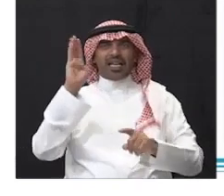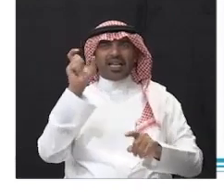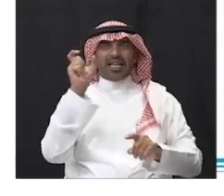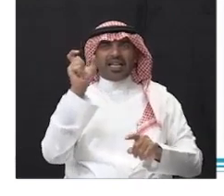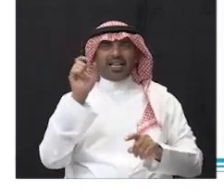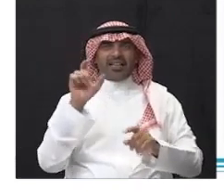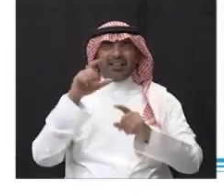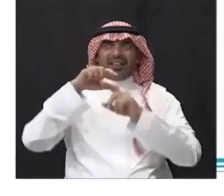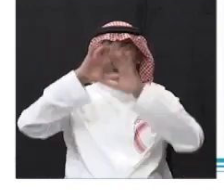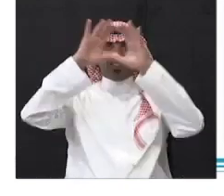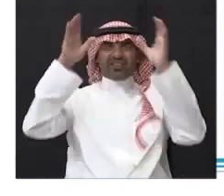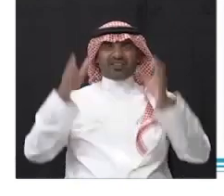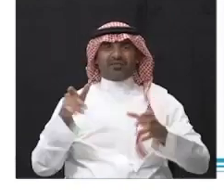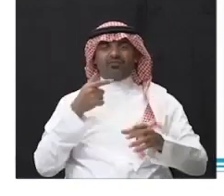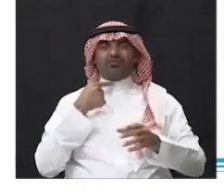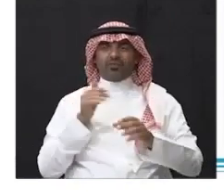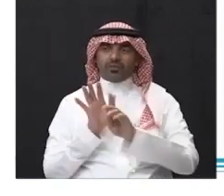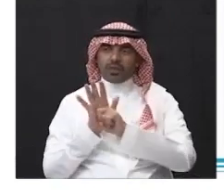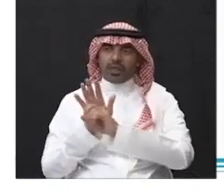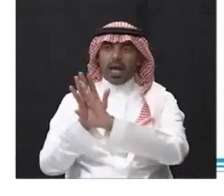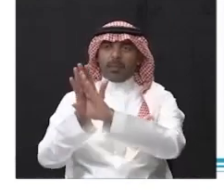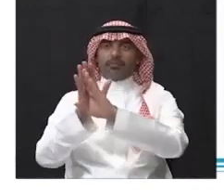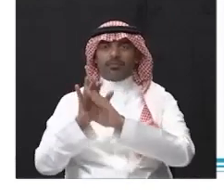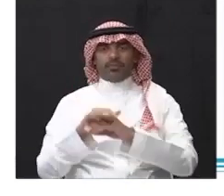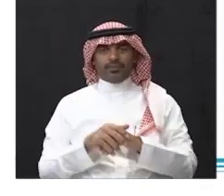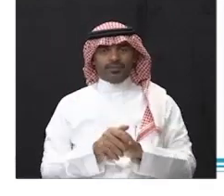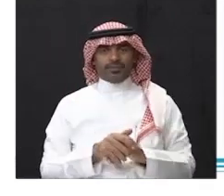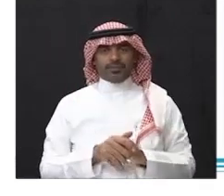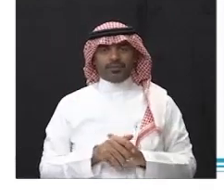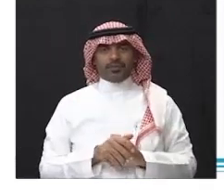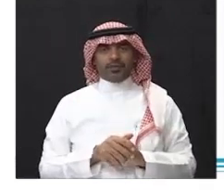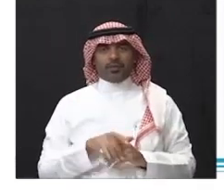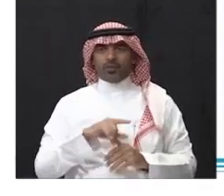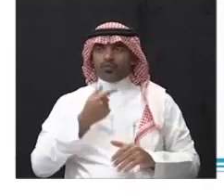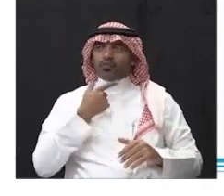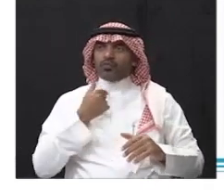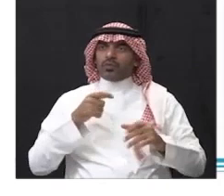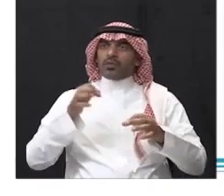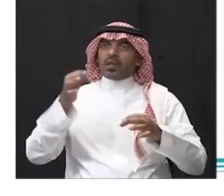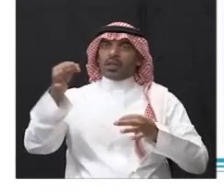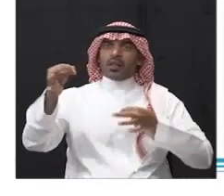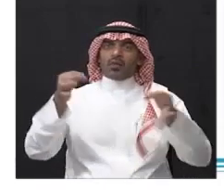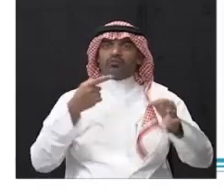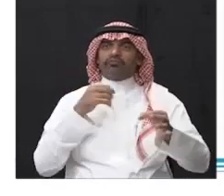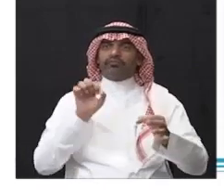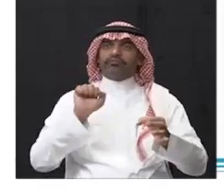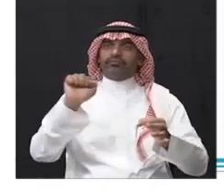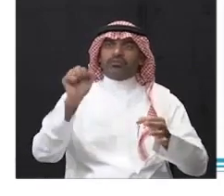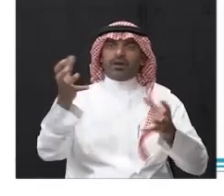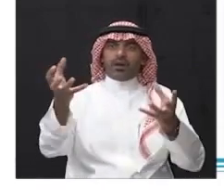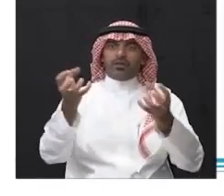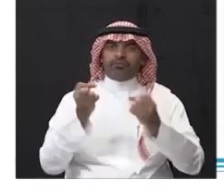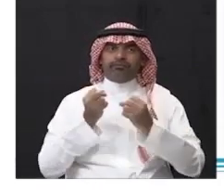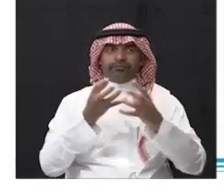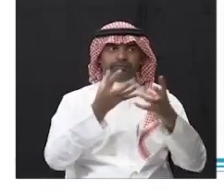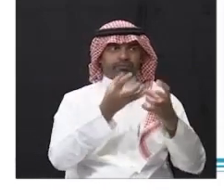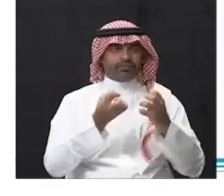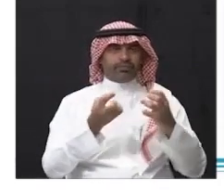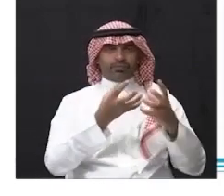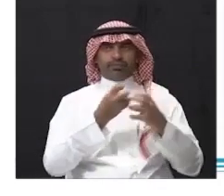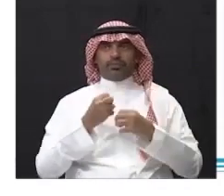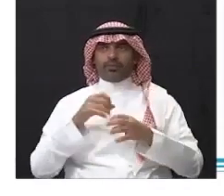أصدرت البابوية مراسيم حق ملكية الأقاليم المكتشفة لملوك البرتغال